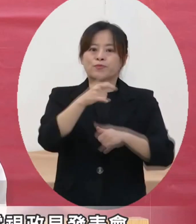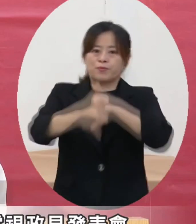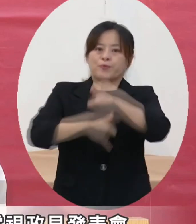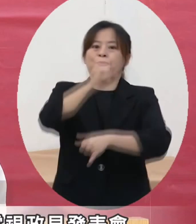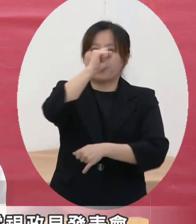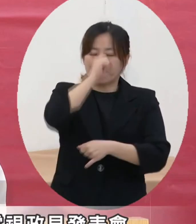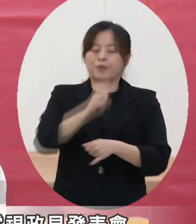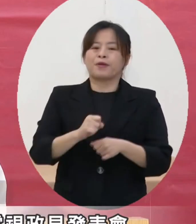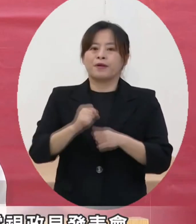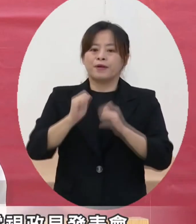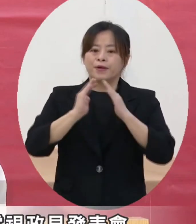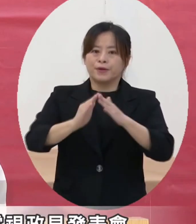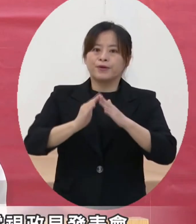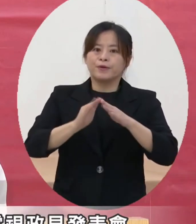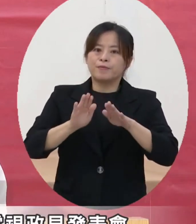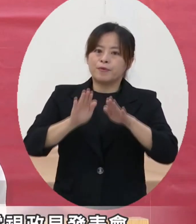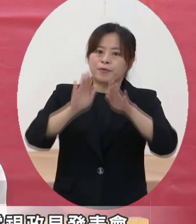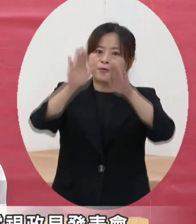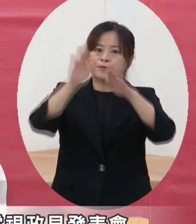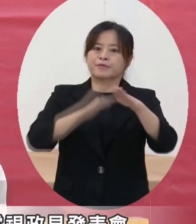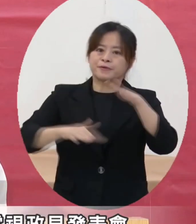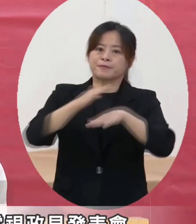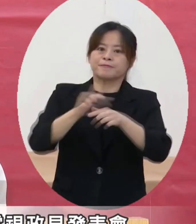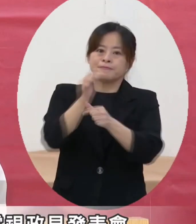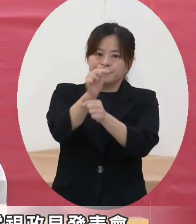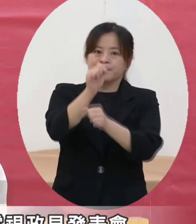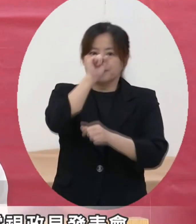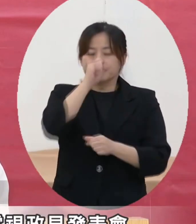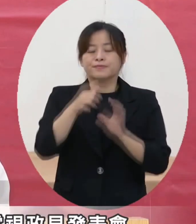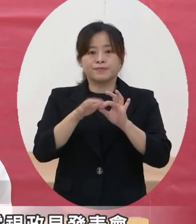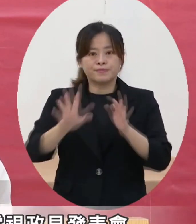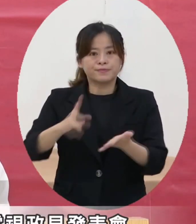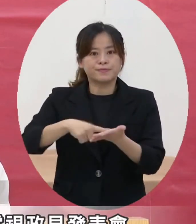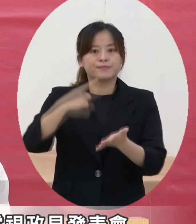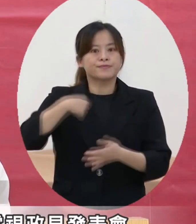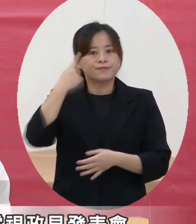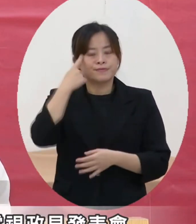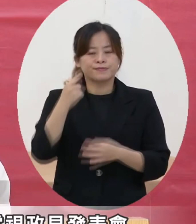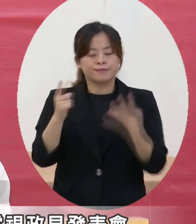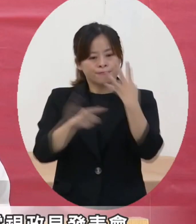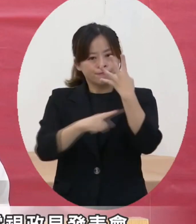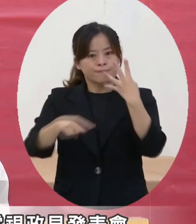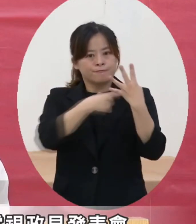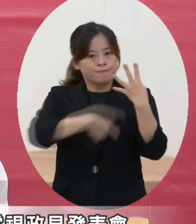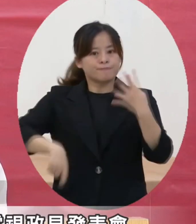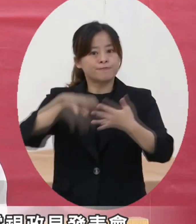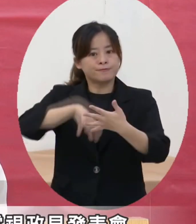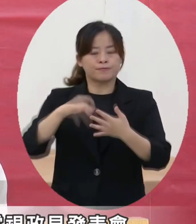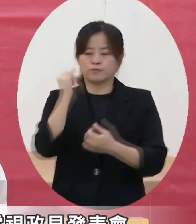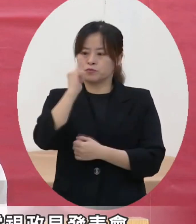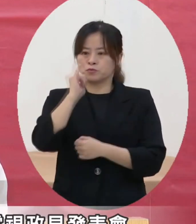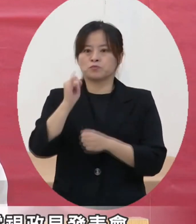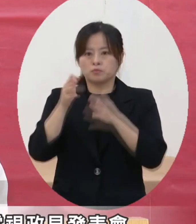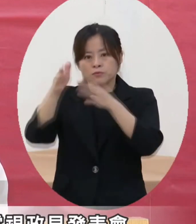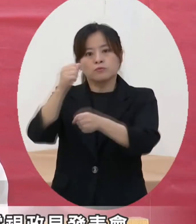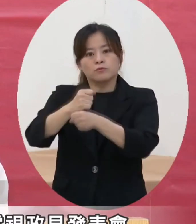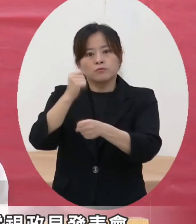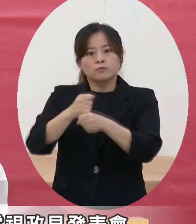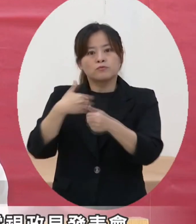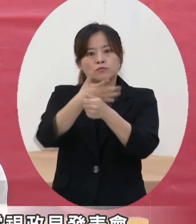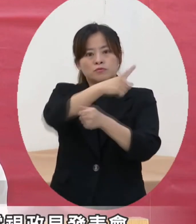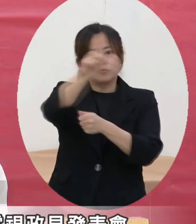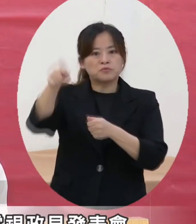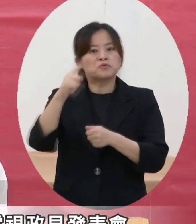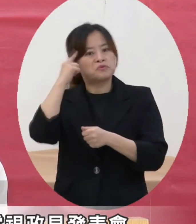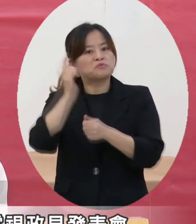好，城市的发展能够自己的更完善。所以这一次，我想四位候选人里面，女性的从政带给大家